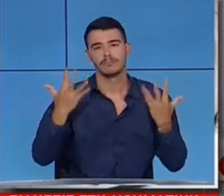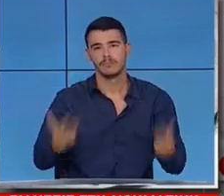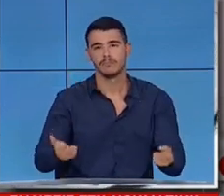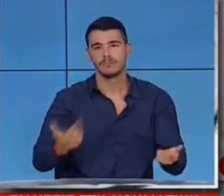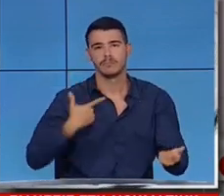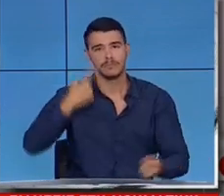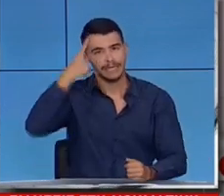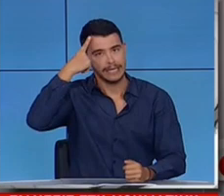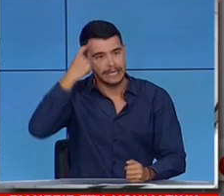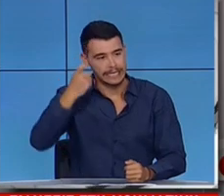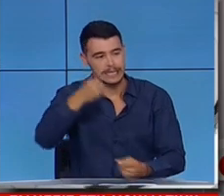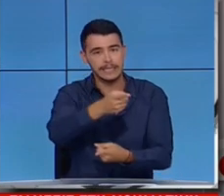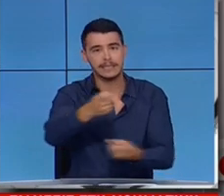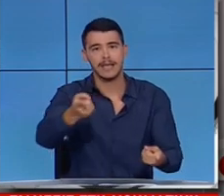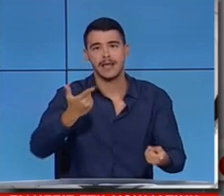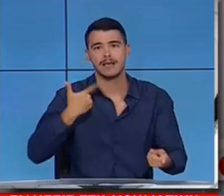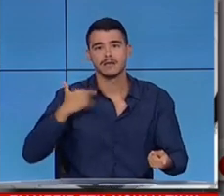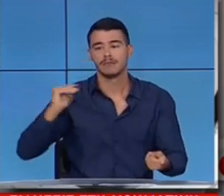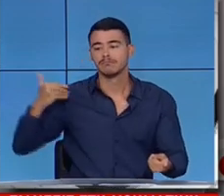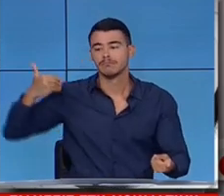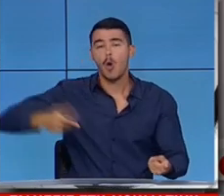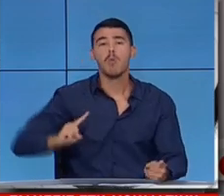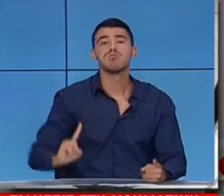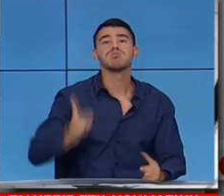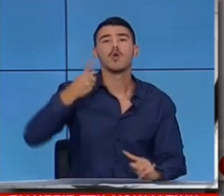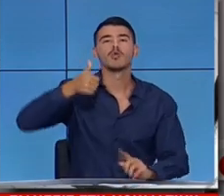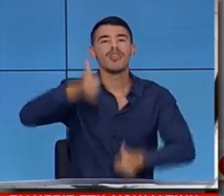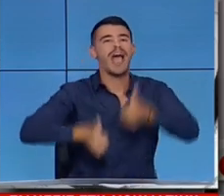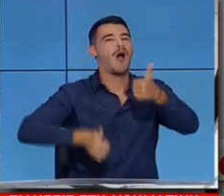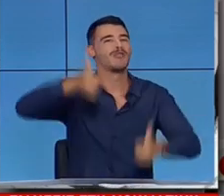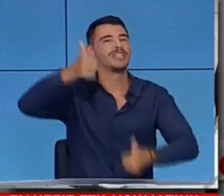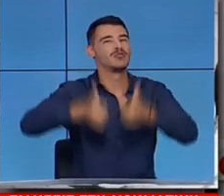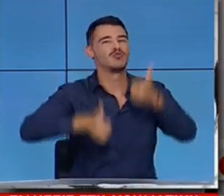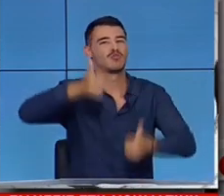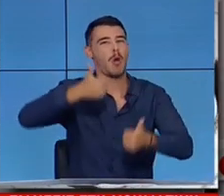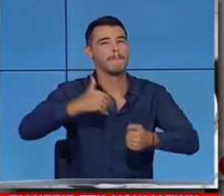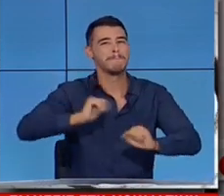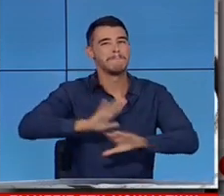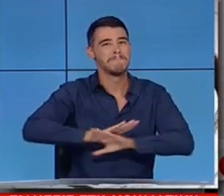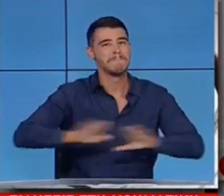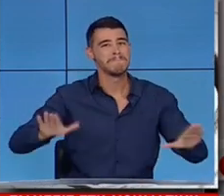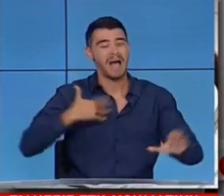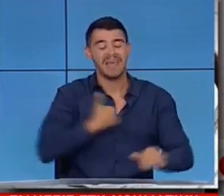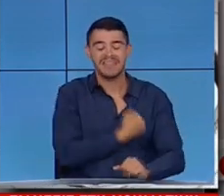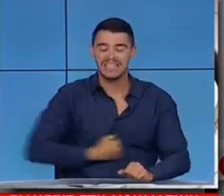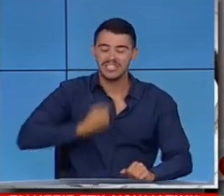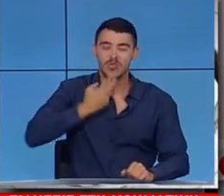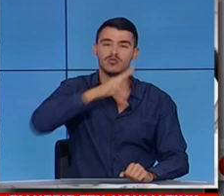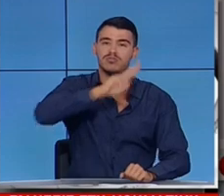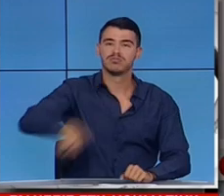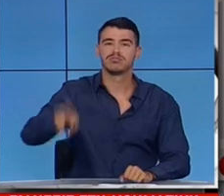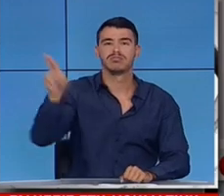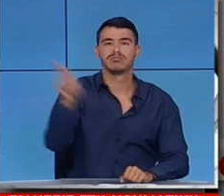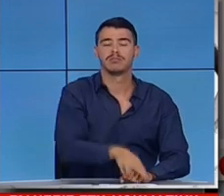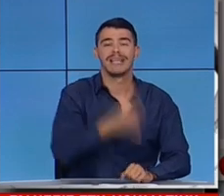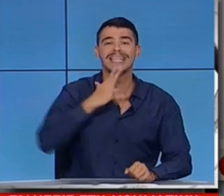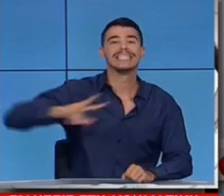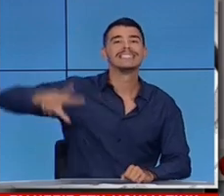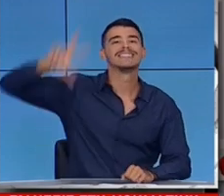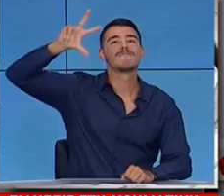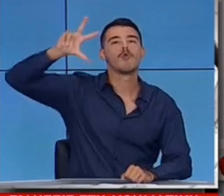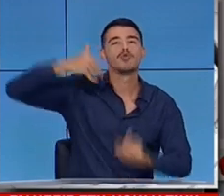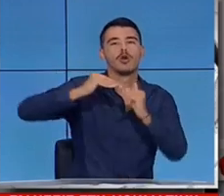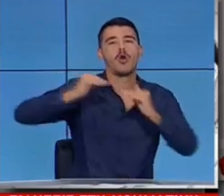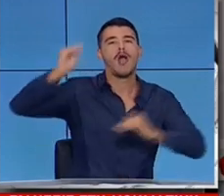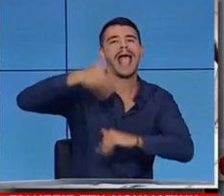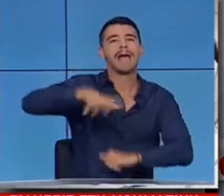γνωρίζετε τι έγινε και πώς εξελίχθηκαν τα πράγματα με τον πρώτο διαγωνισμό. Ο πρώτος διαγωνισμός, ο οποίος δυστυχώς ακυρώθηκε από το Συμβούλιο της Επικρατείας με μια απόφαση η οποία